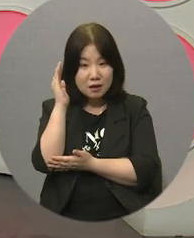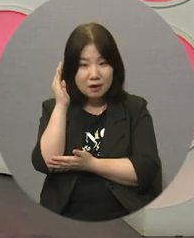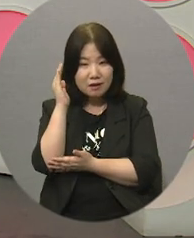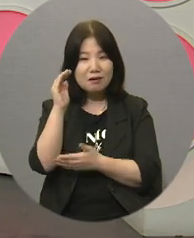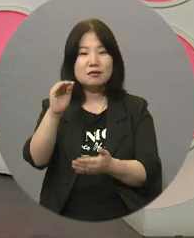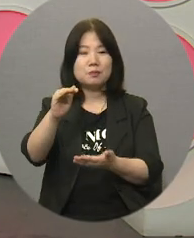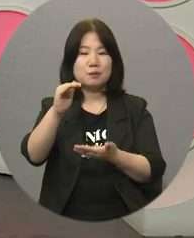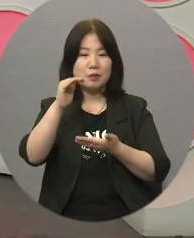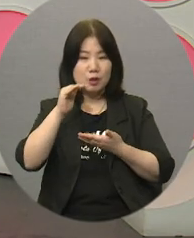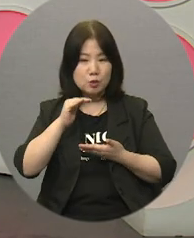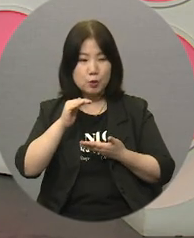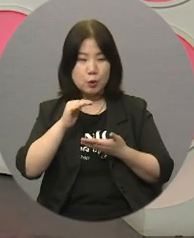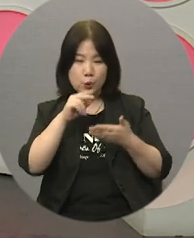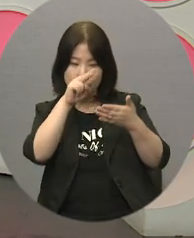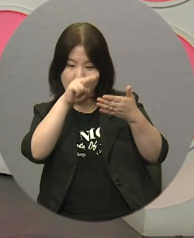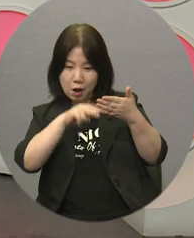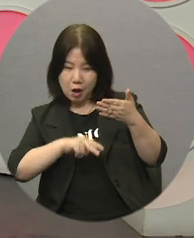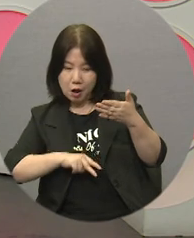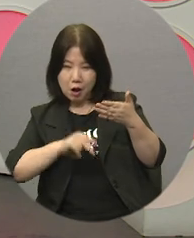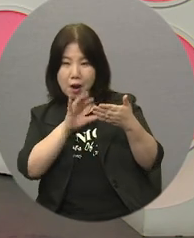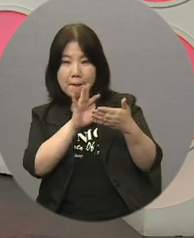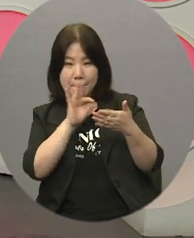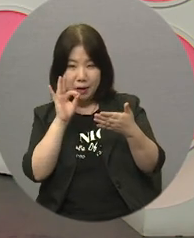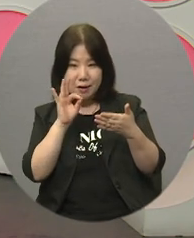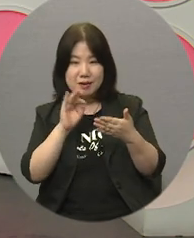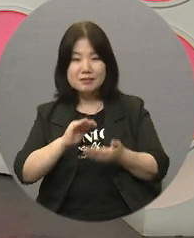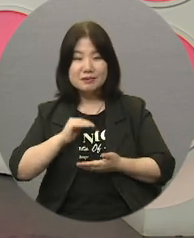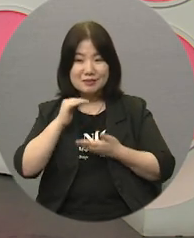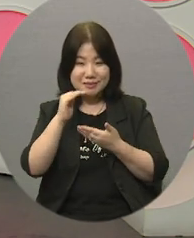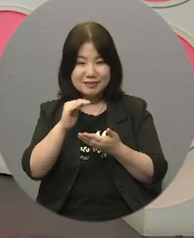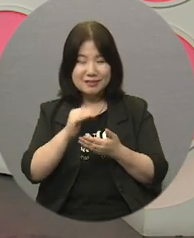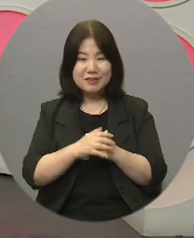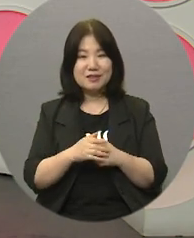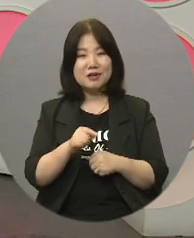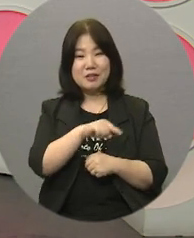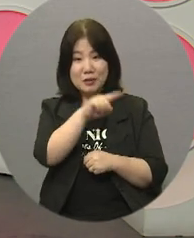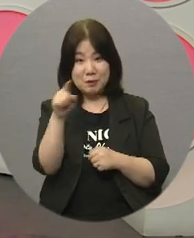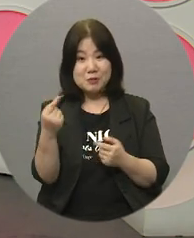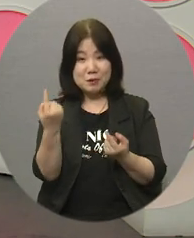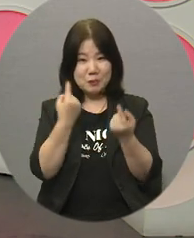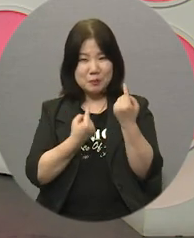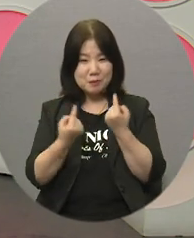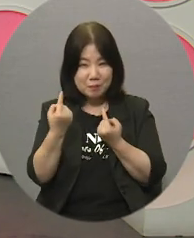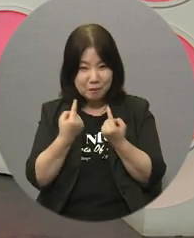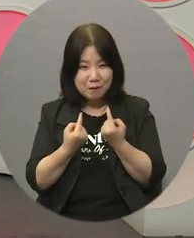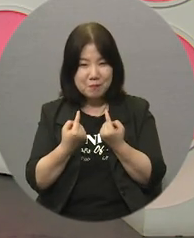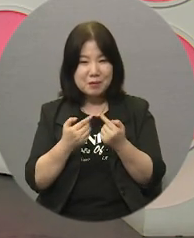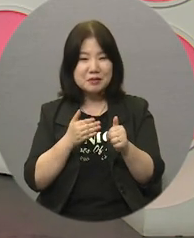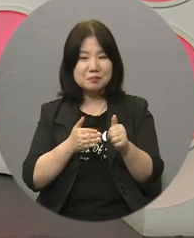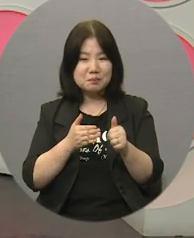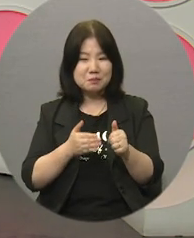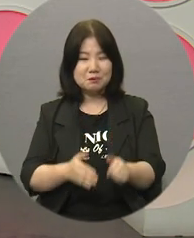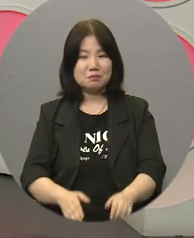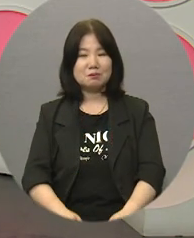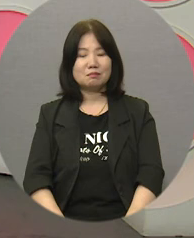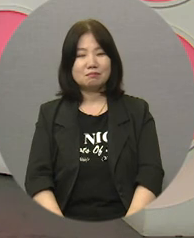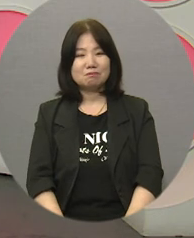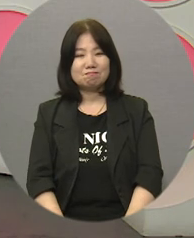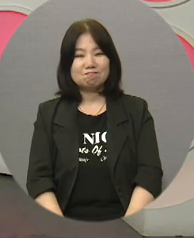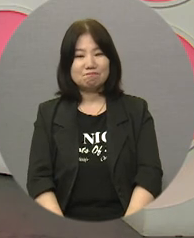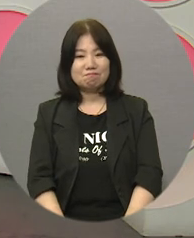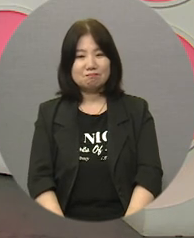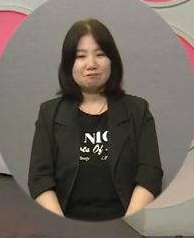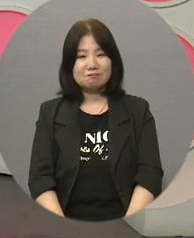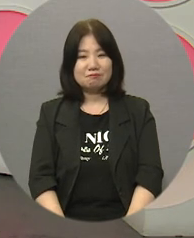저희 쪽으로 보내주시면 저희가 또 선별을 해서 이렇게 감동사연에서 전해드리니까요. 많은 분들 또 감동사연 복지TV로 보내주시기 바랍니다.